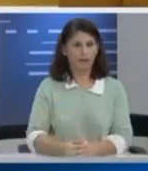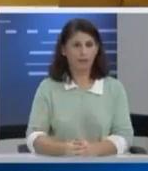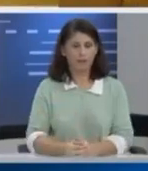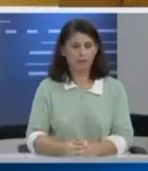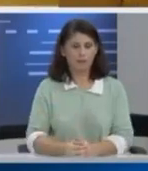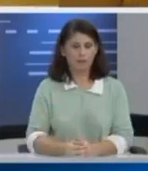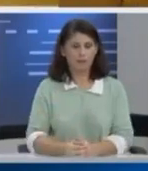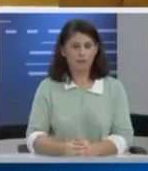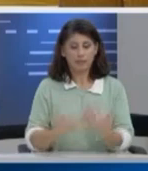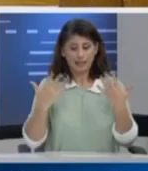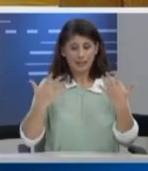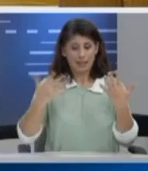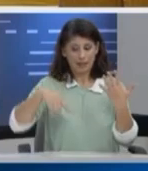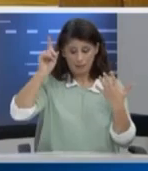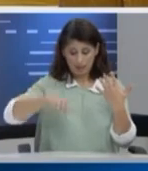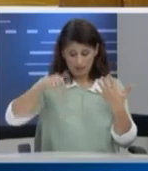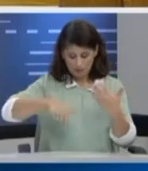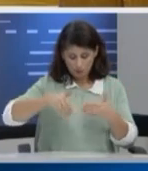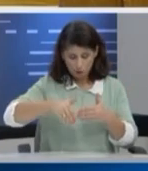σε 10 μέρες από σήμερα